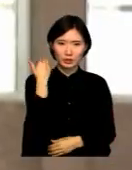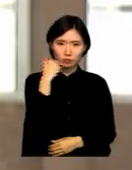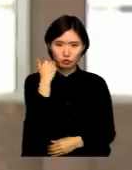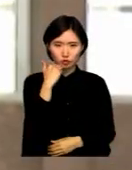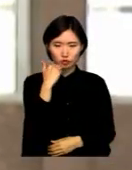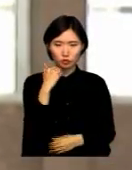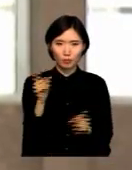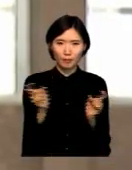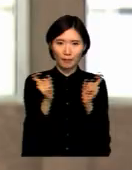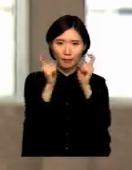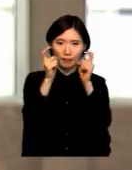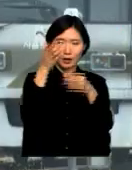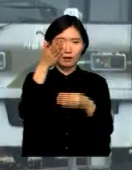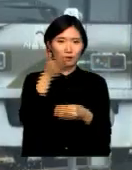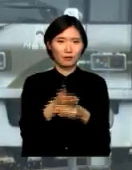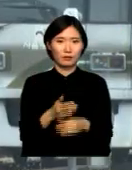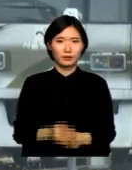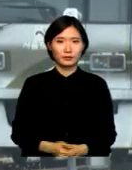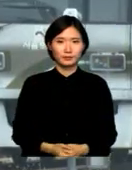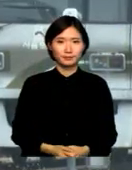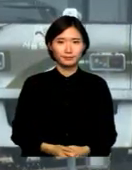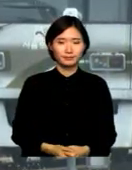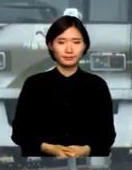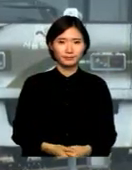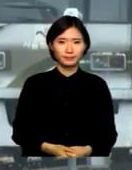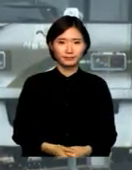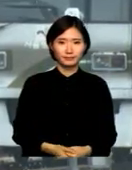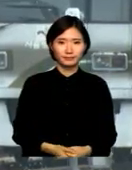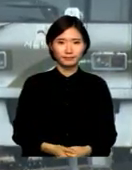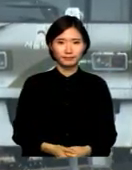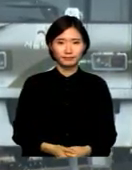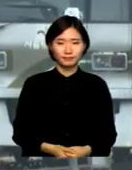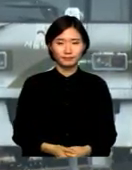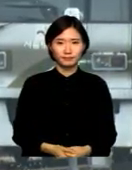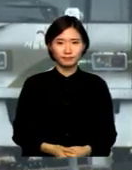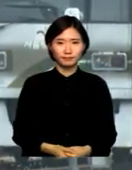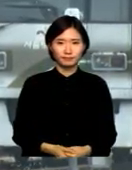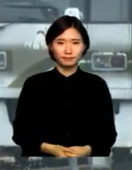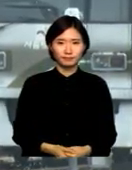가열되고 있습니다. 딜라이브 서울경기 케이블TV 이상보입니다.